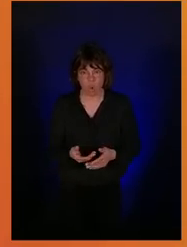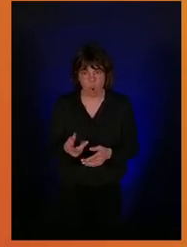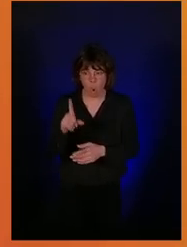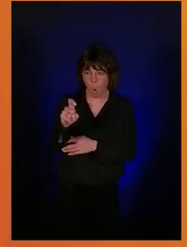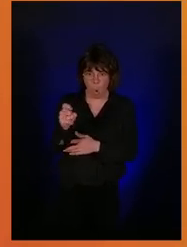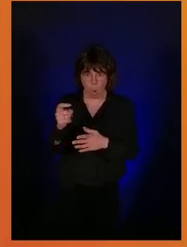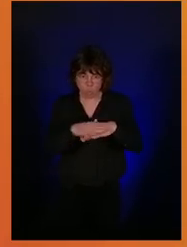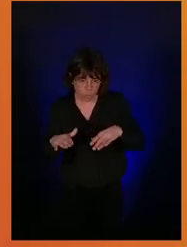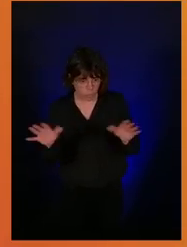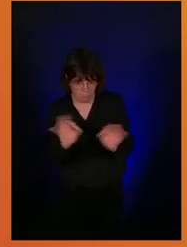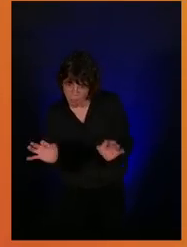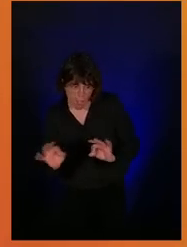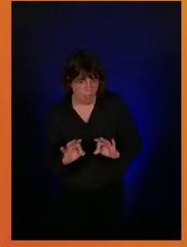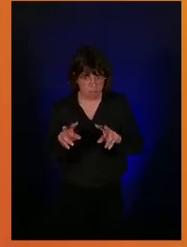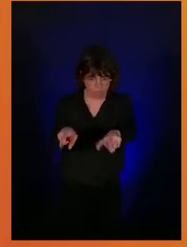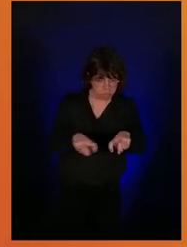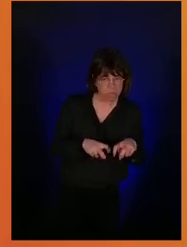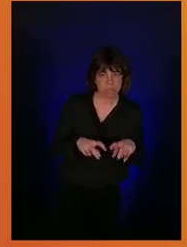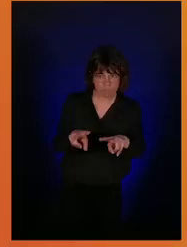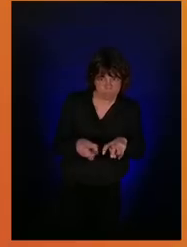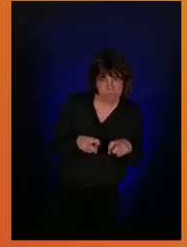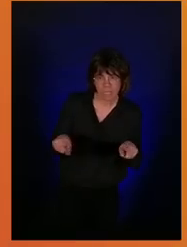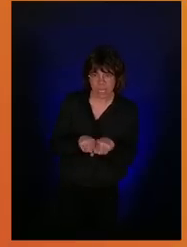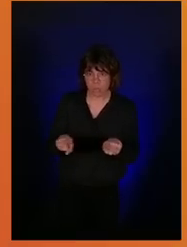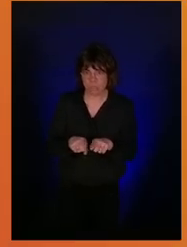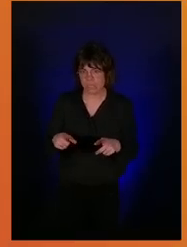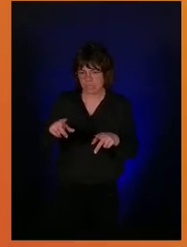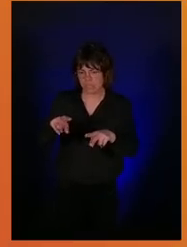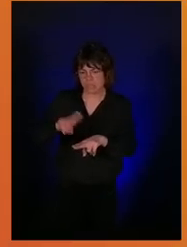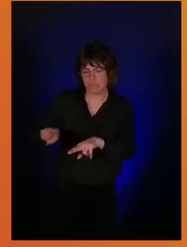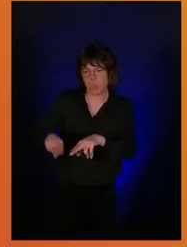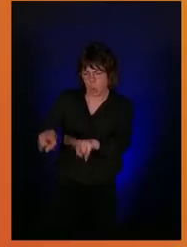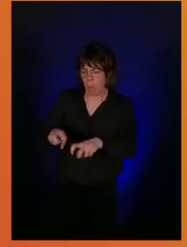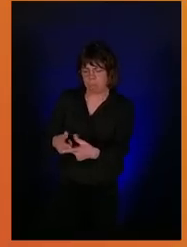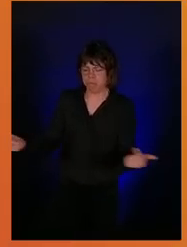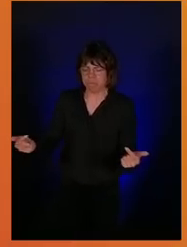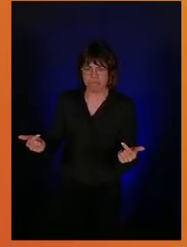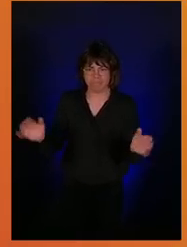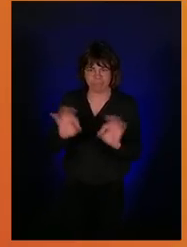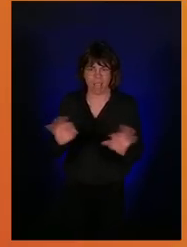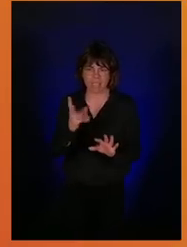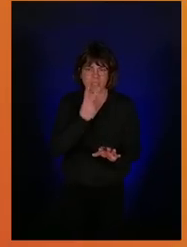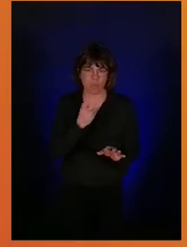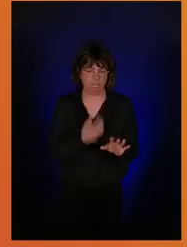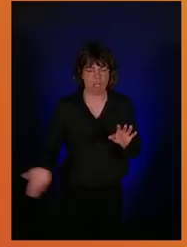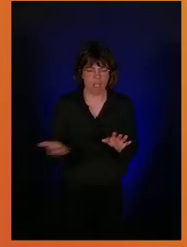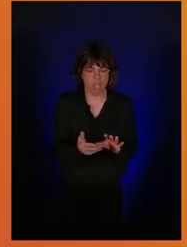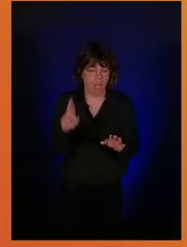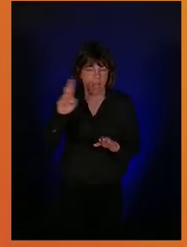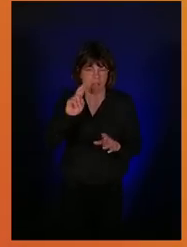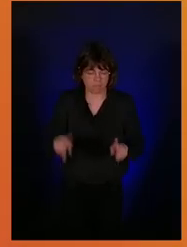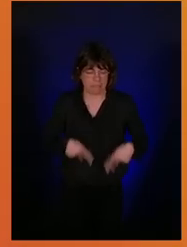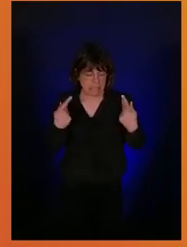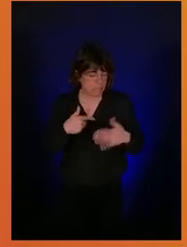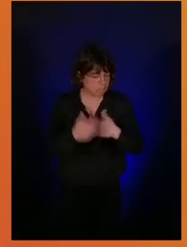l'agriculture raisonnée et maraîchine, ostréiculture et mytiliculture, priver les citoyens d'une eau si rare et précieuse à la vie, priver